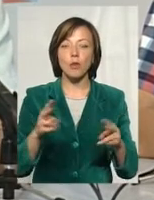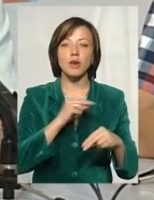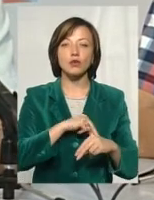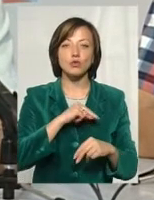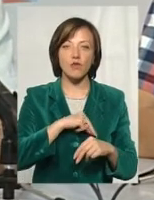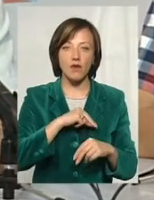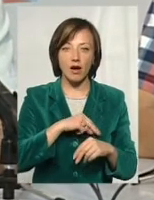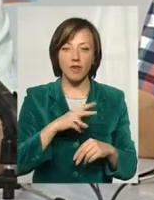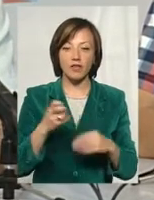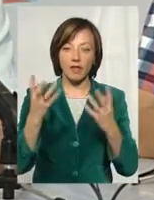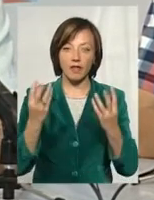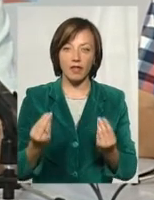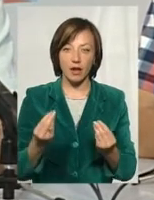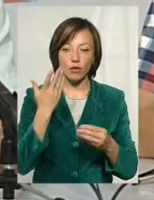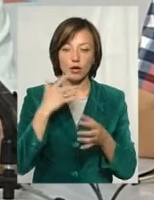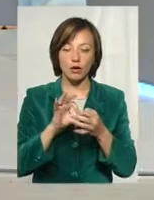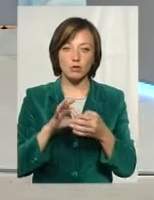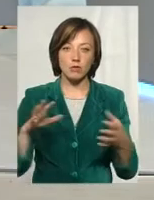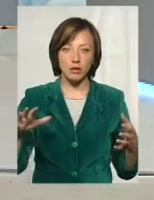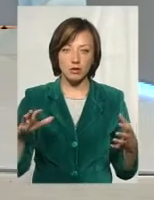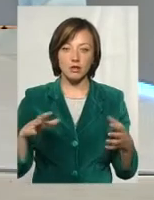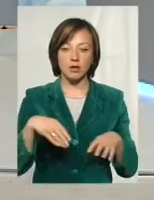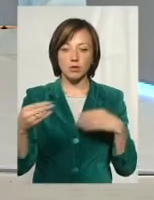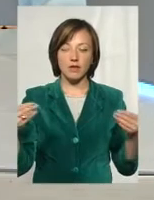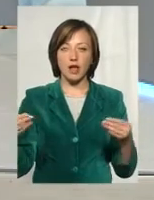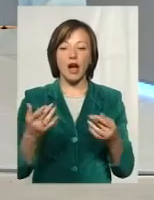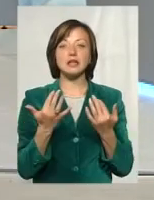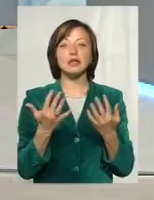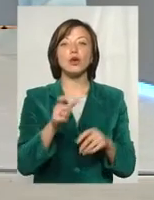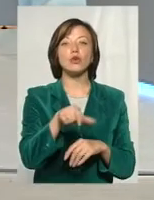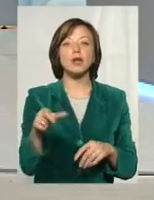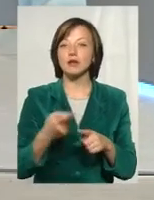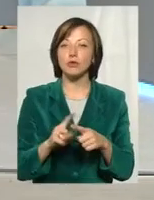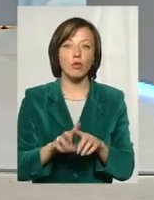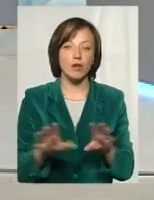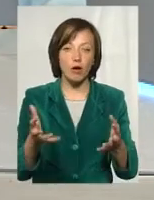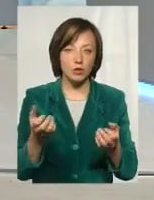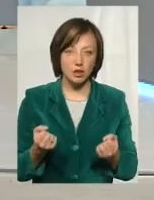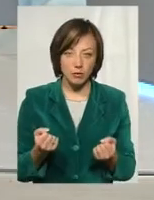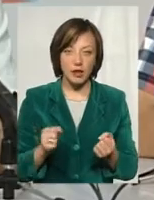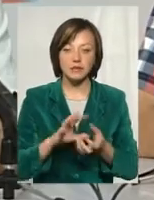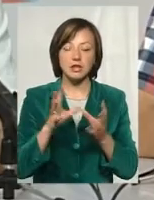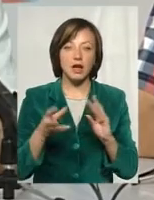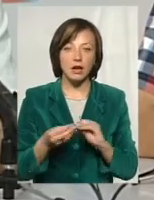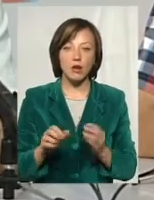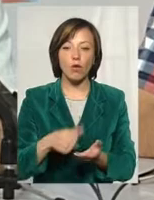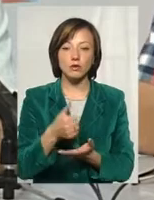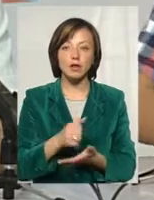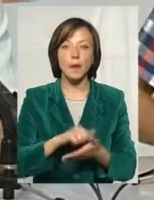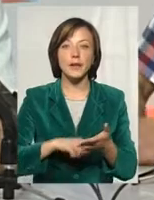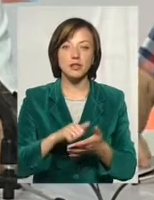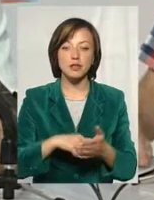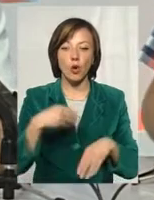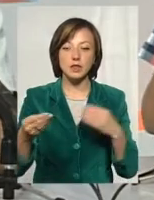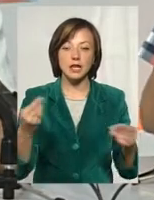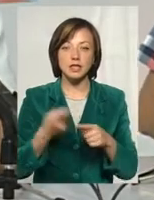працював на момент того, як розформовувалися, та земля роздавалася. А скільки людей цього не отримало? І взагалі основна причина була